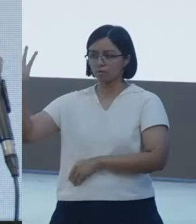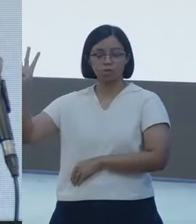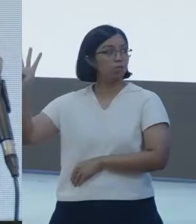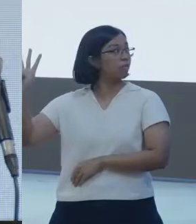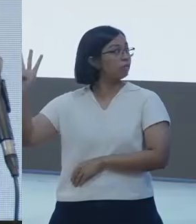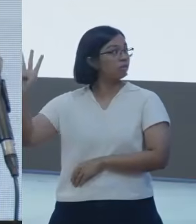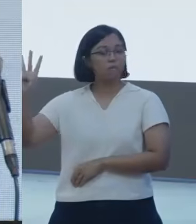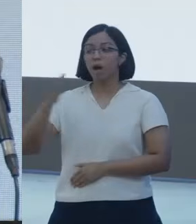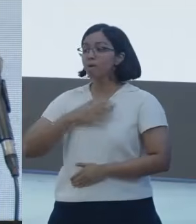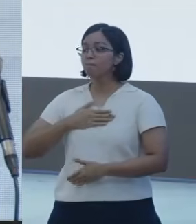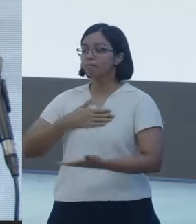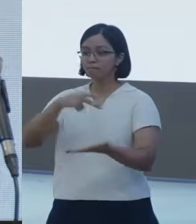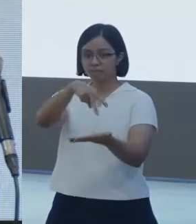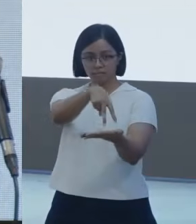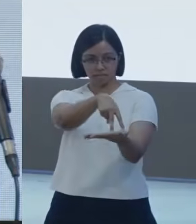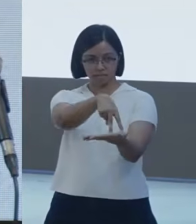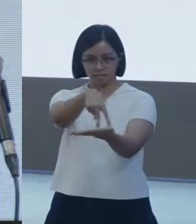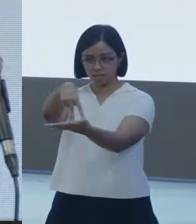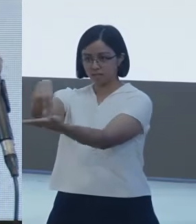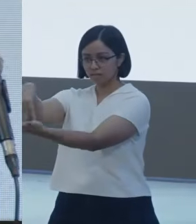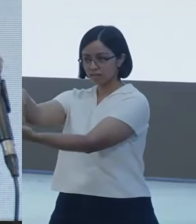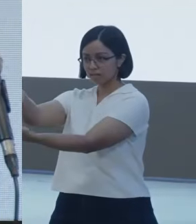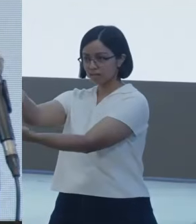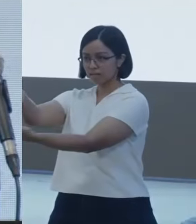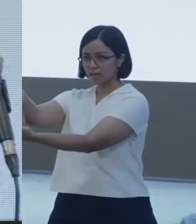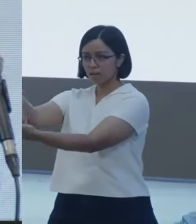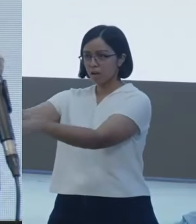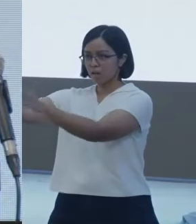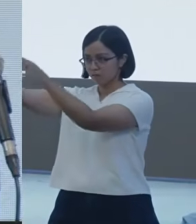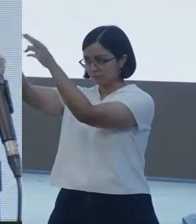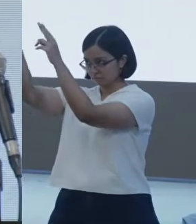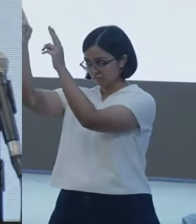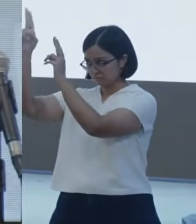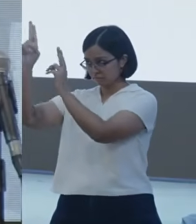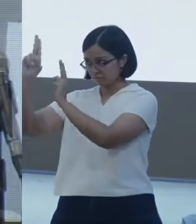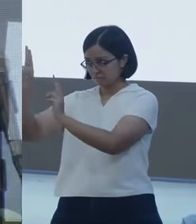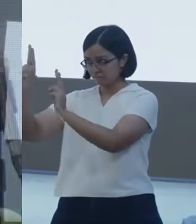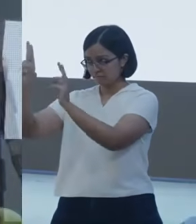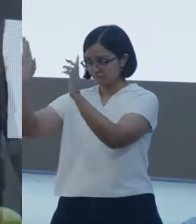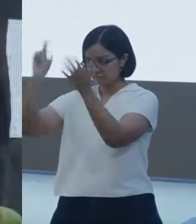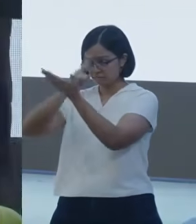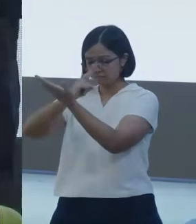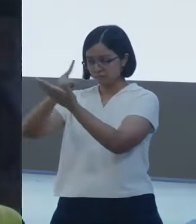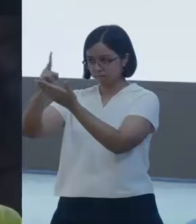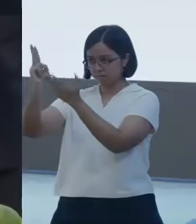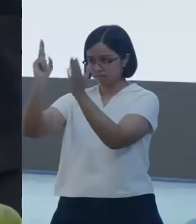Tayo po tumayo mga kapatid sa pagbibigay galang sa banal na kasulatan ng ating Panginoon.